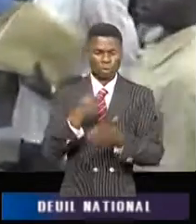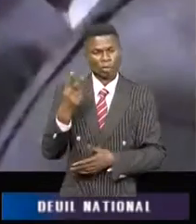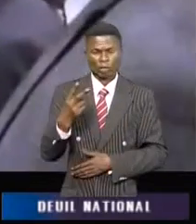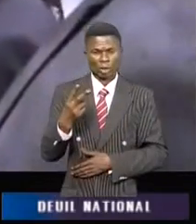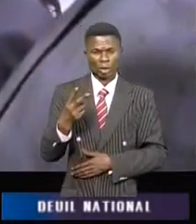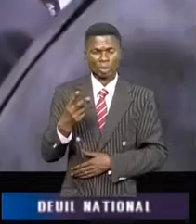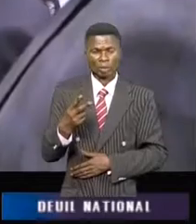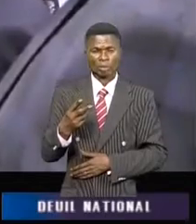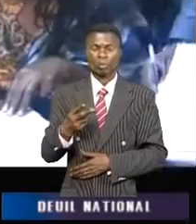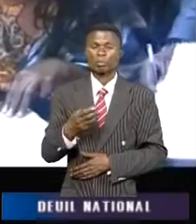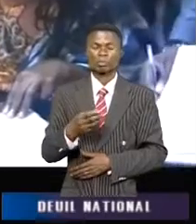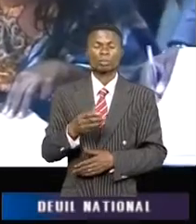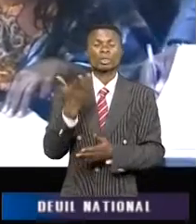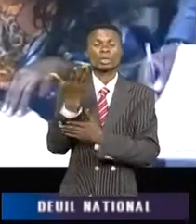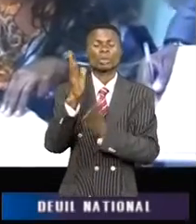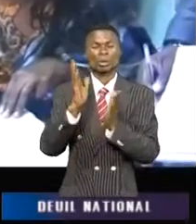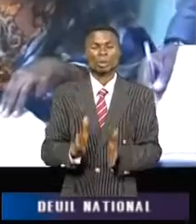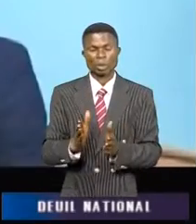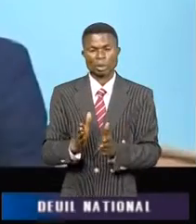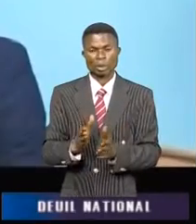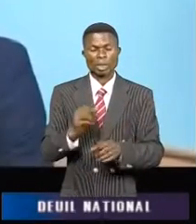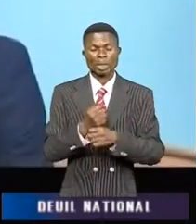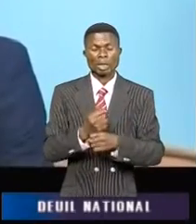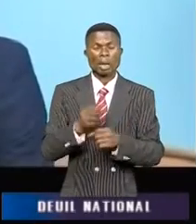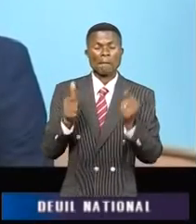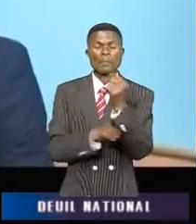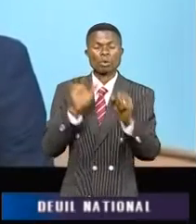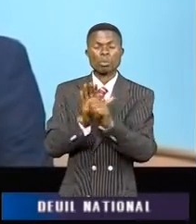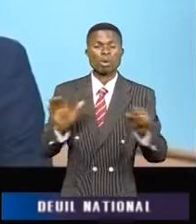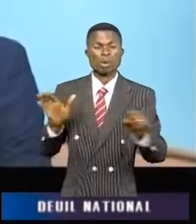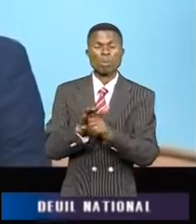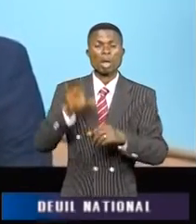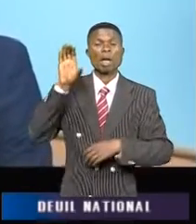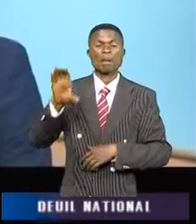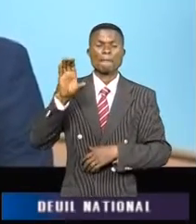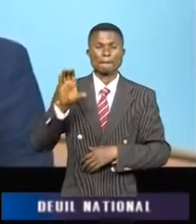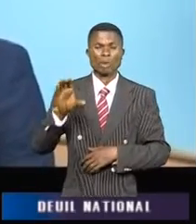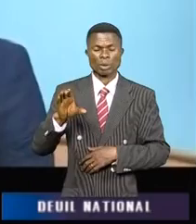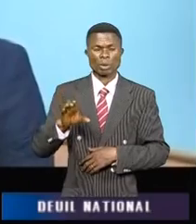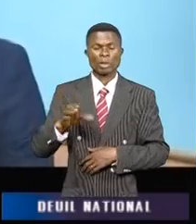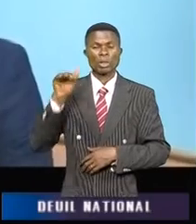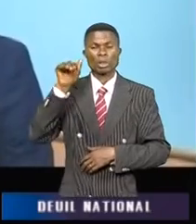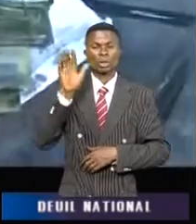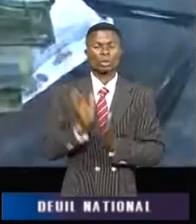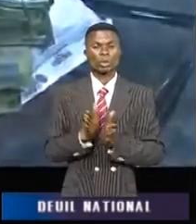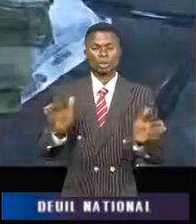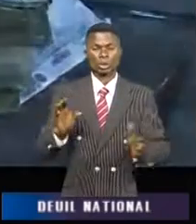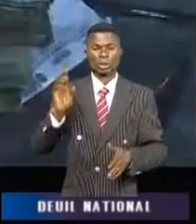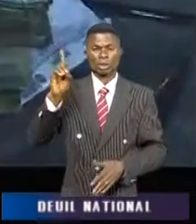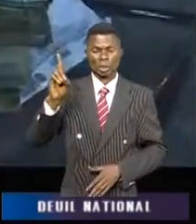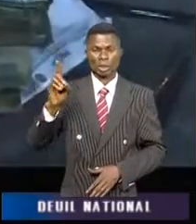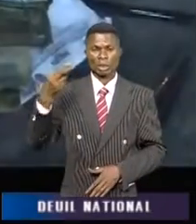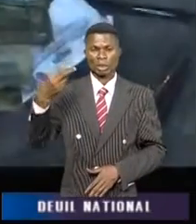cet engouement des demandeurs, ce qui entraîne les débordements à la banque, Félicien Kulouta, directeur général de la DGRCA, envisage